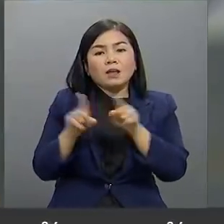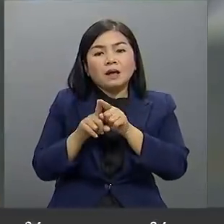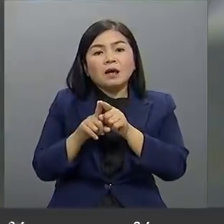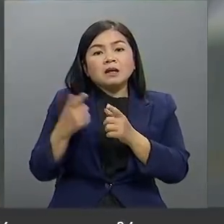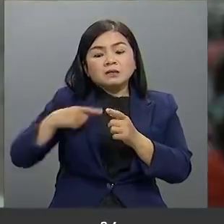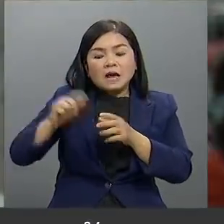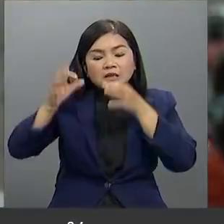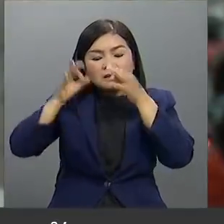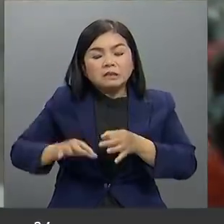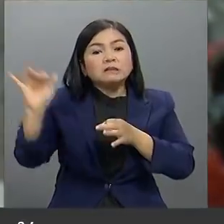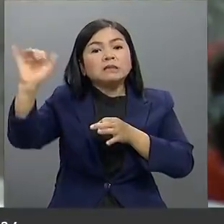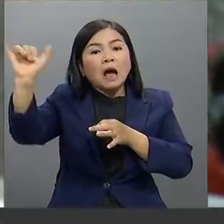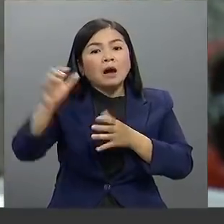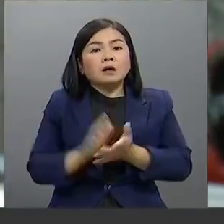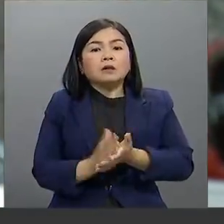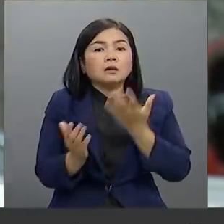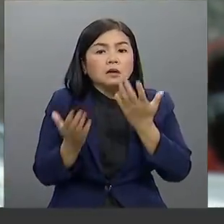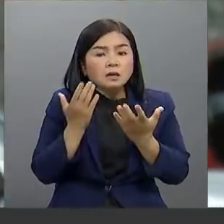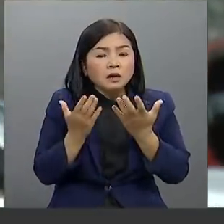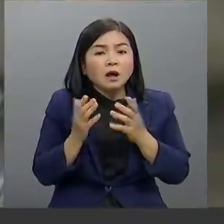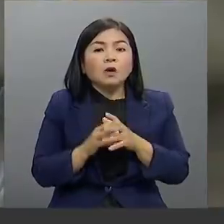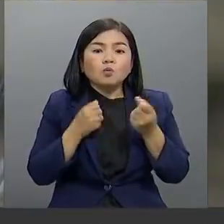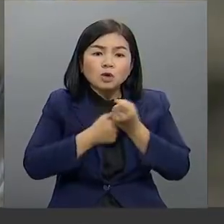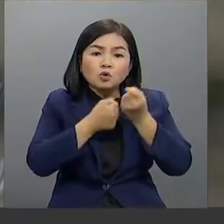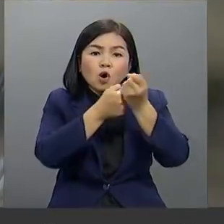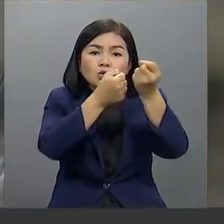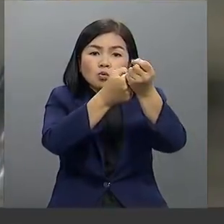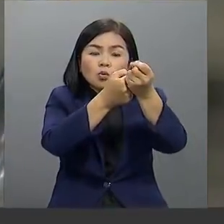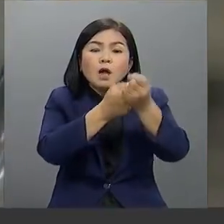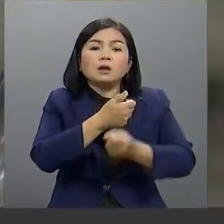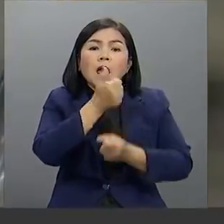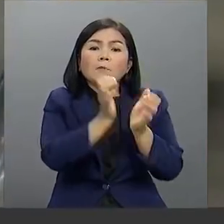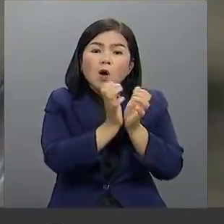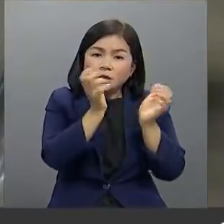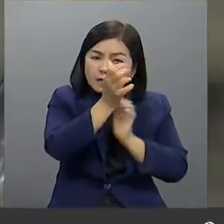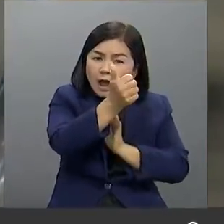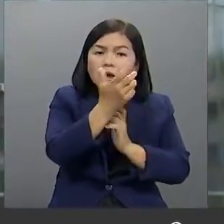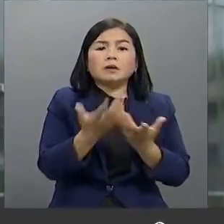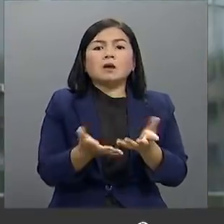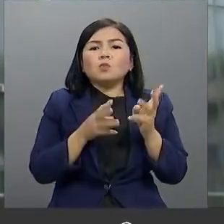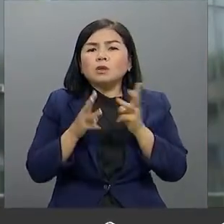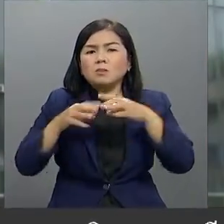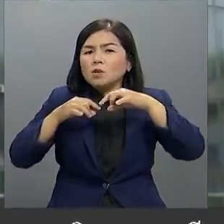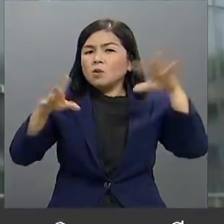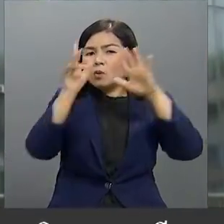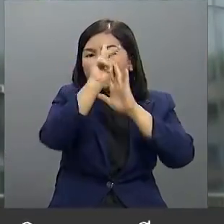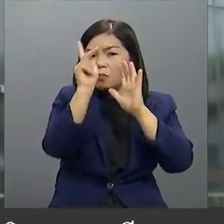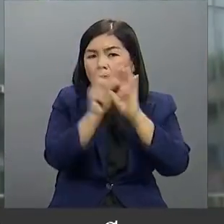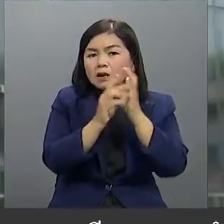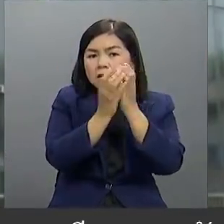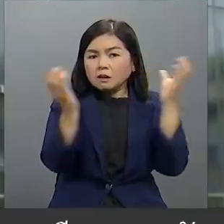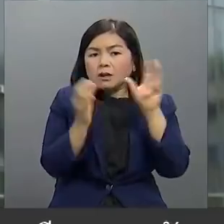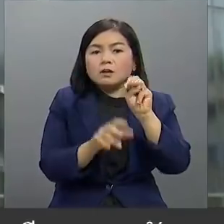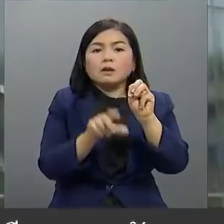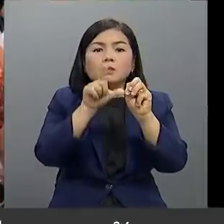อนุญาตให้ปล่อยชั่วคราวให้ได้สู้คดีนอกคุกหาไม่แล้วจะเป็นการกระทำที่ขัดต่อรัฐธรรมนูญมาตรา 29วรรค